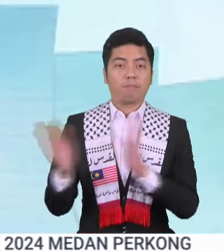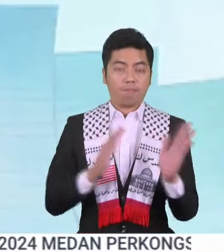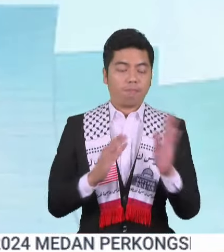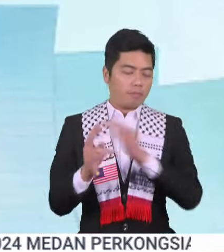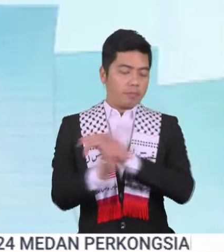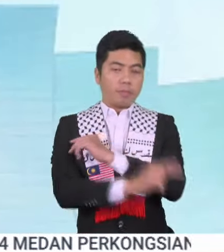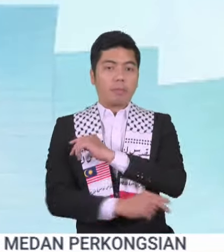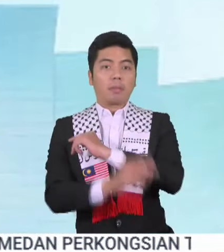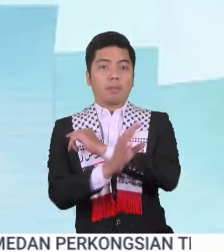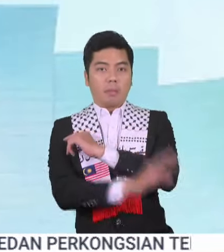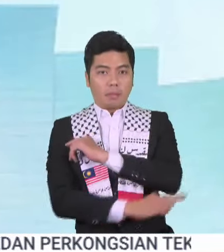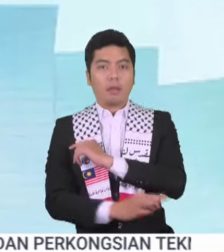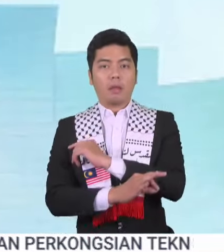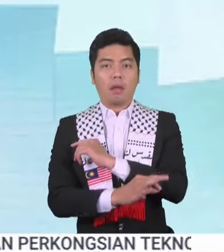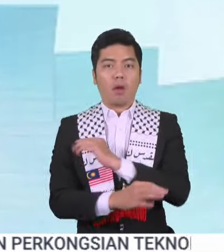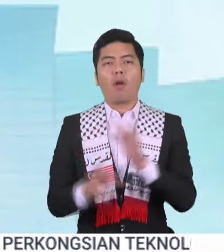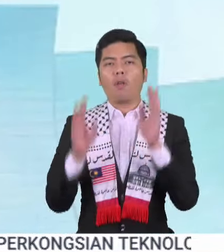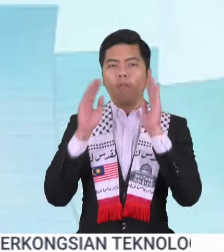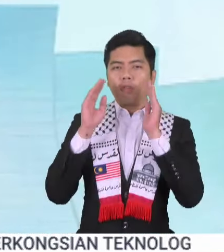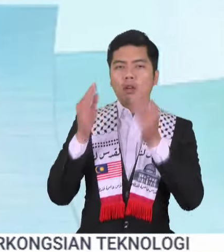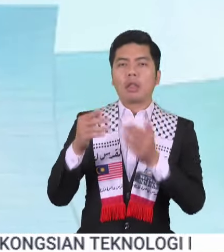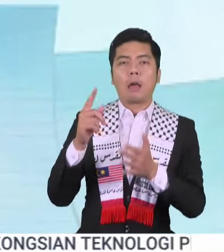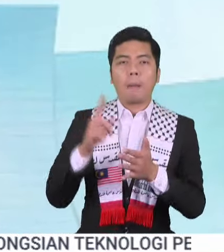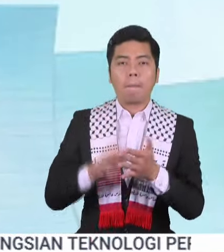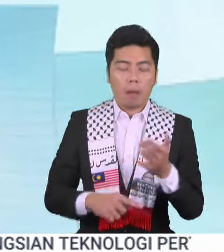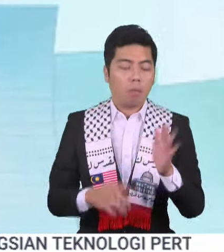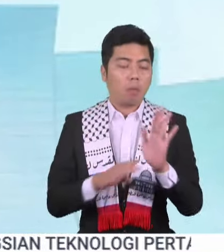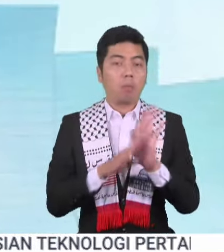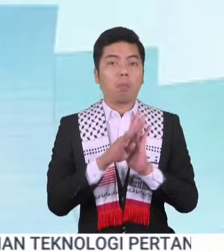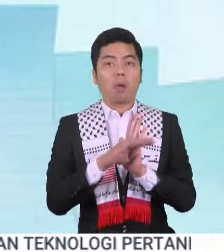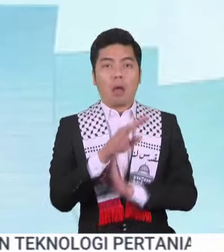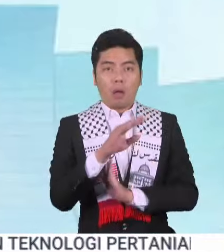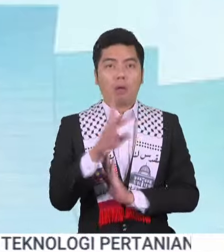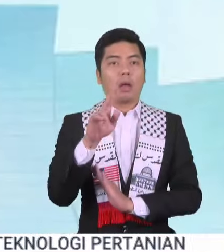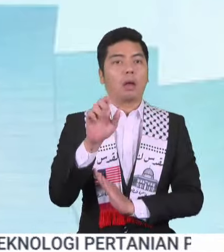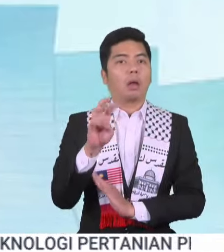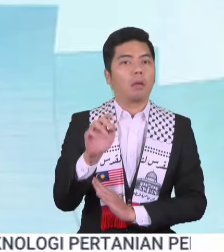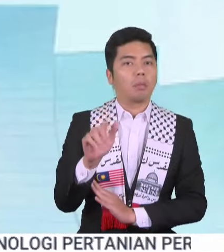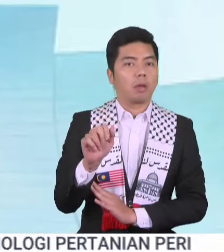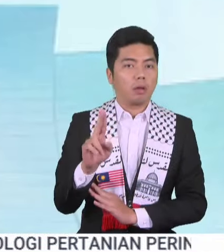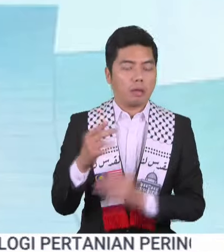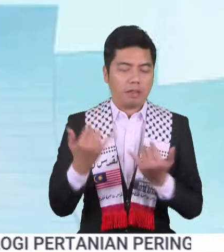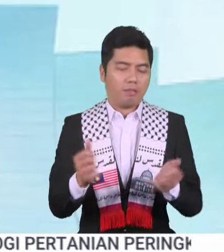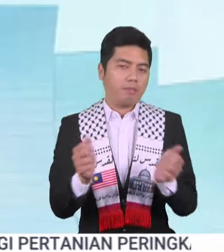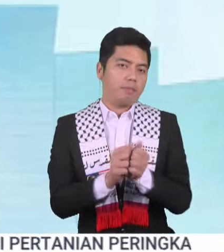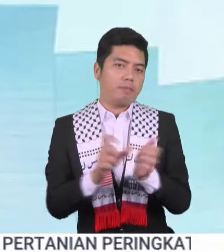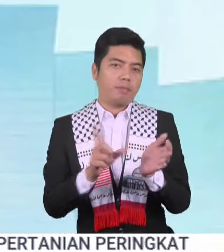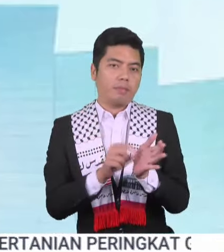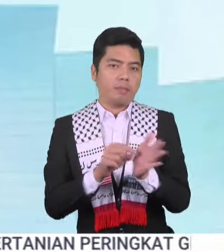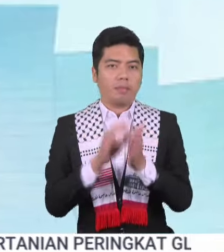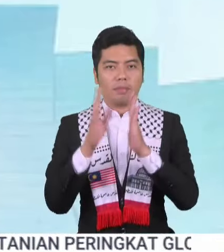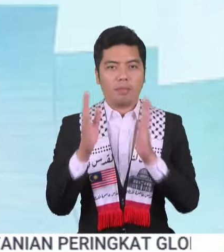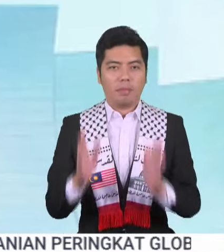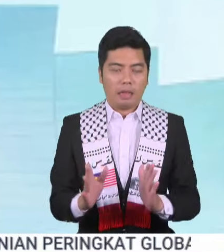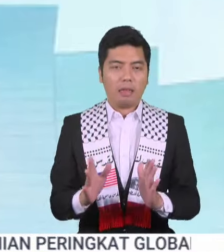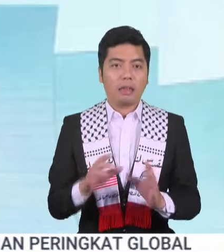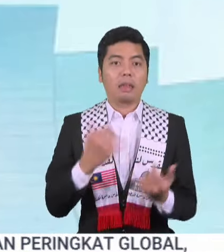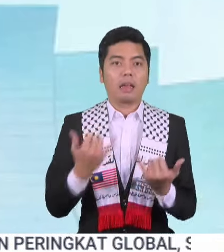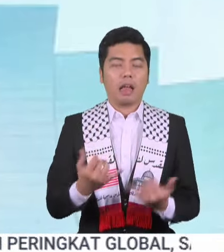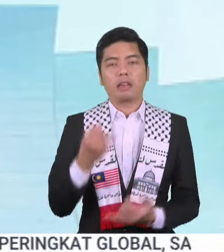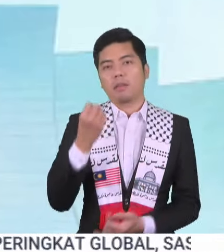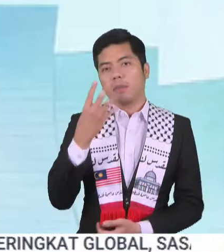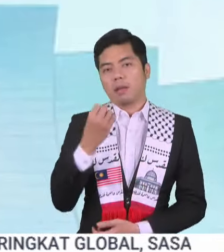Seterusnya, perkembangan dari Negeri Sembilan antara fokus berkenaan pembangunan daerah Rempau. Langsung bersama Azlina Kamarudin